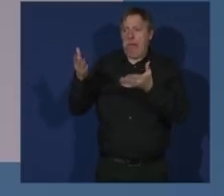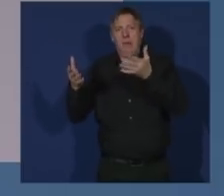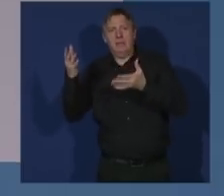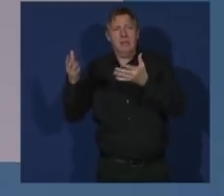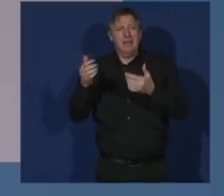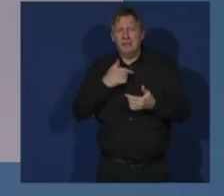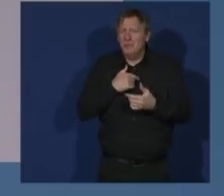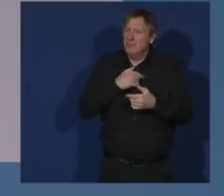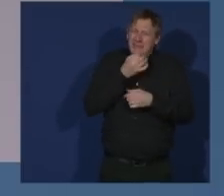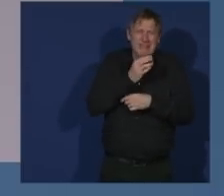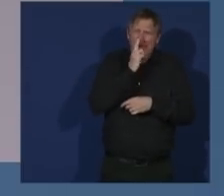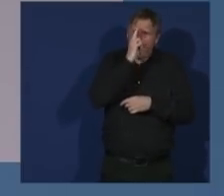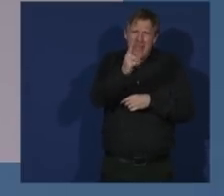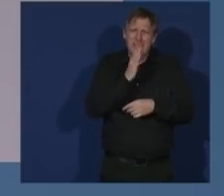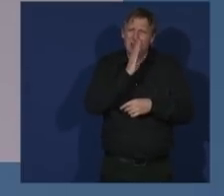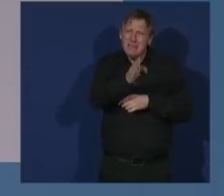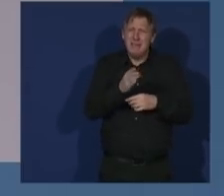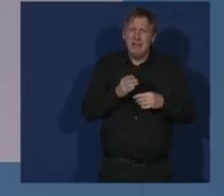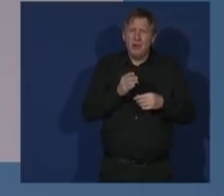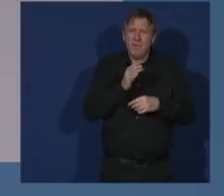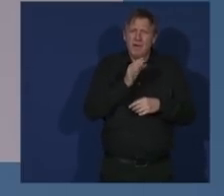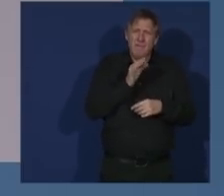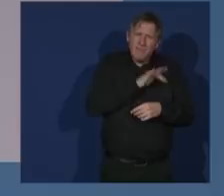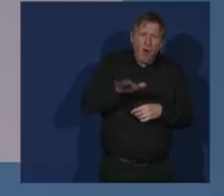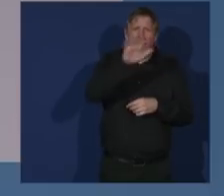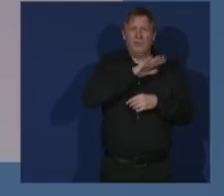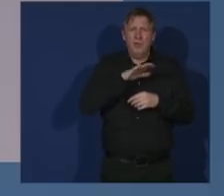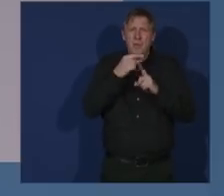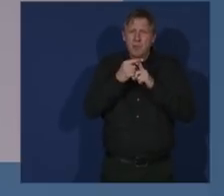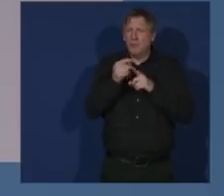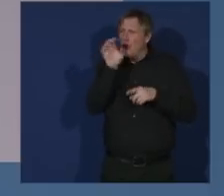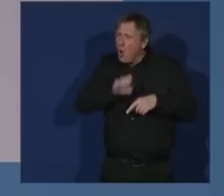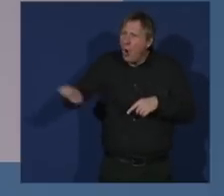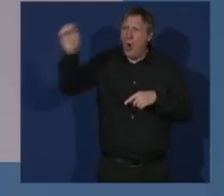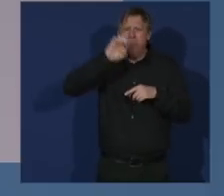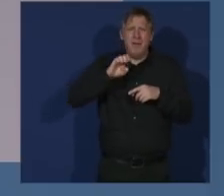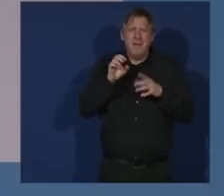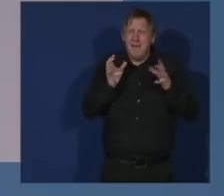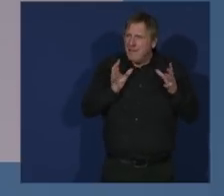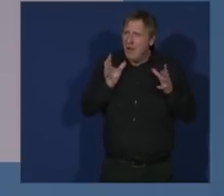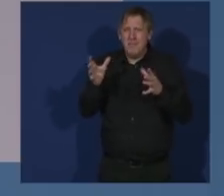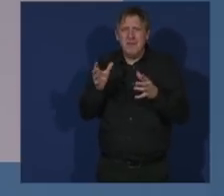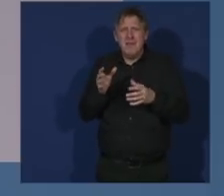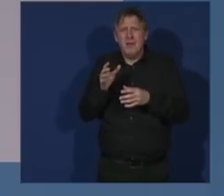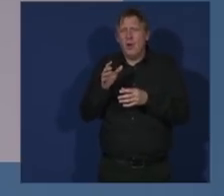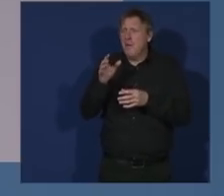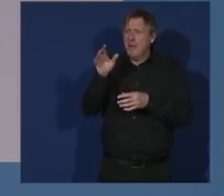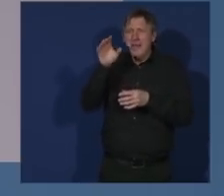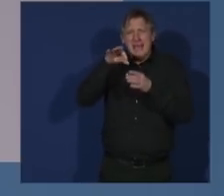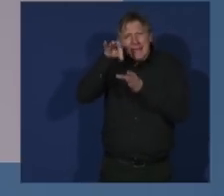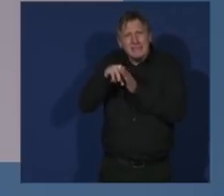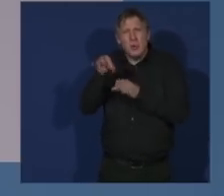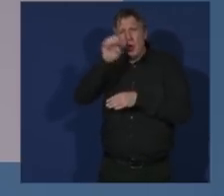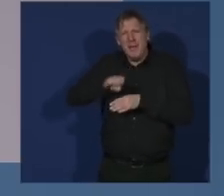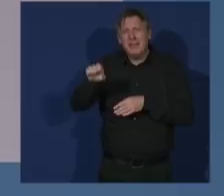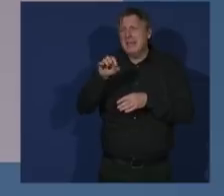force en France et dans l'Union pour que les élections européennes, ces élections de la dernière chance, donnent enfin